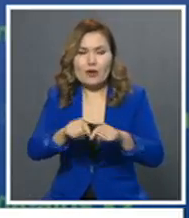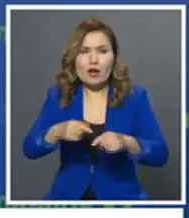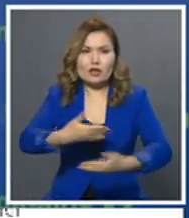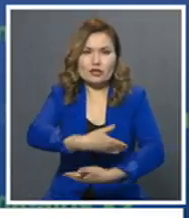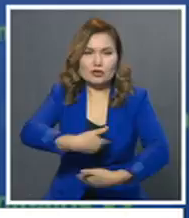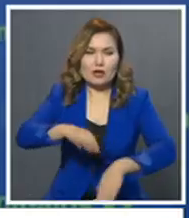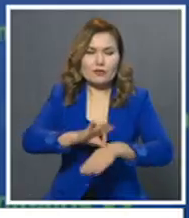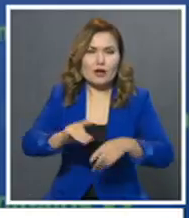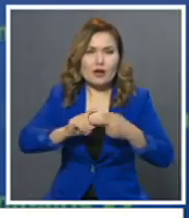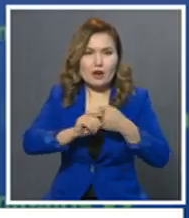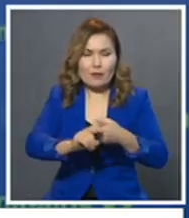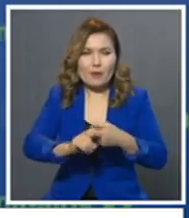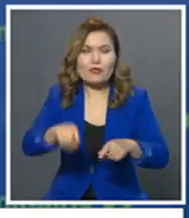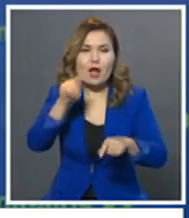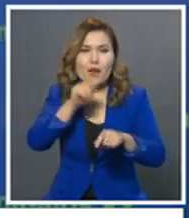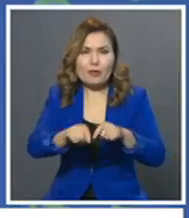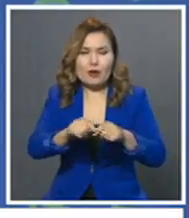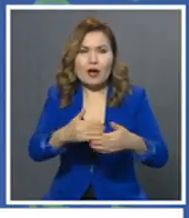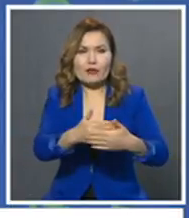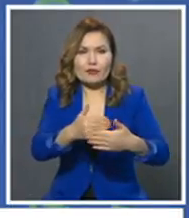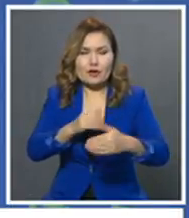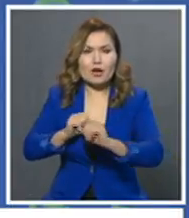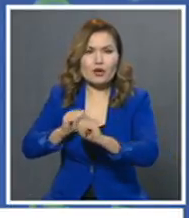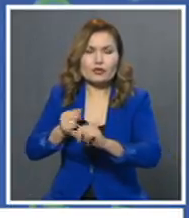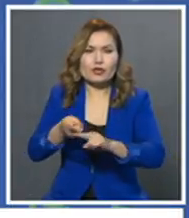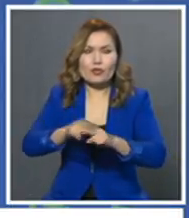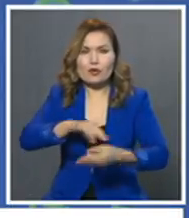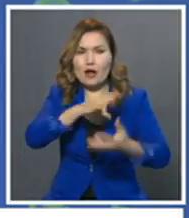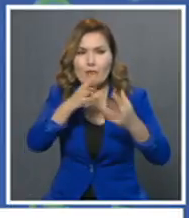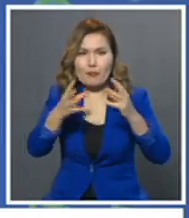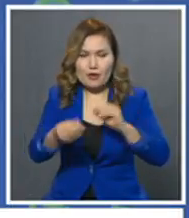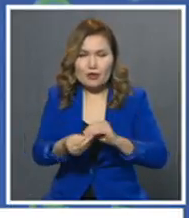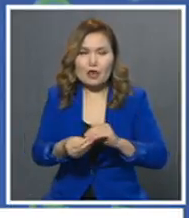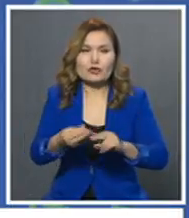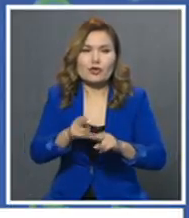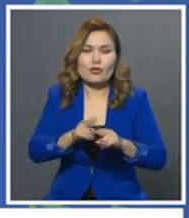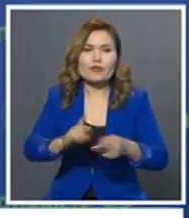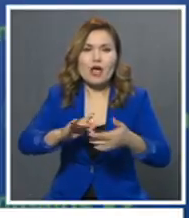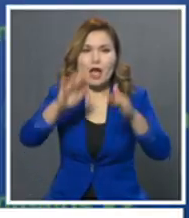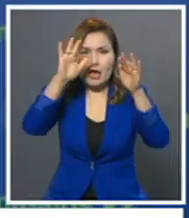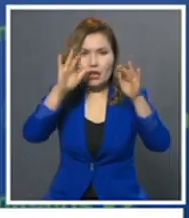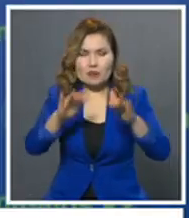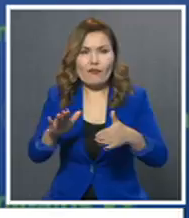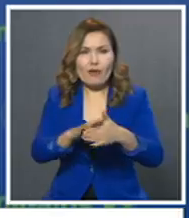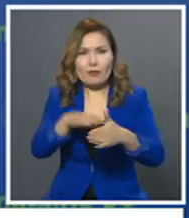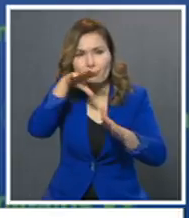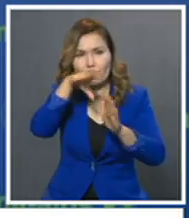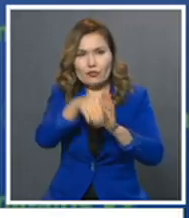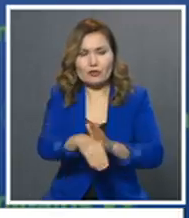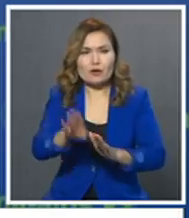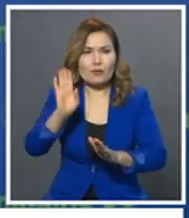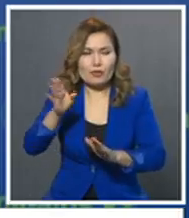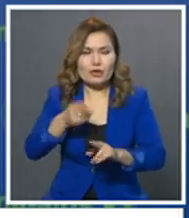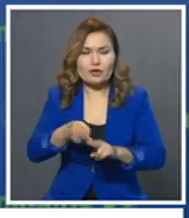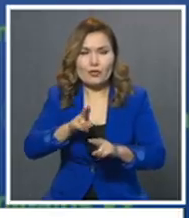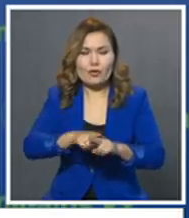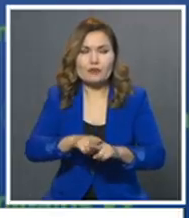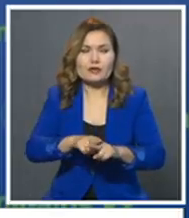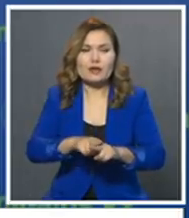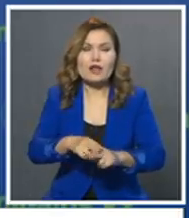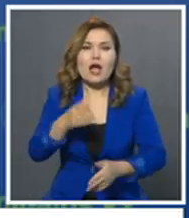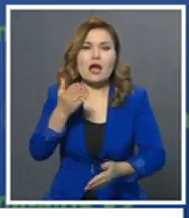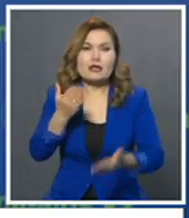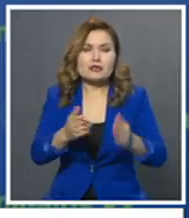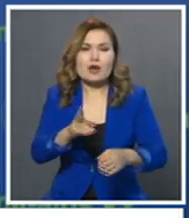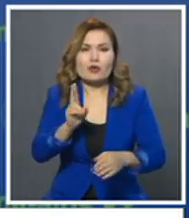ауруларға скрининг өткізу, осы барлық зерттеудің нәтижелері осы ақпараттық жүйеге енгізіледі. Науқастар бар емес пе біздің емнен бас